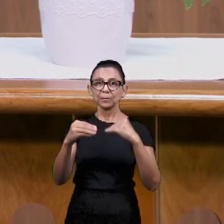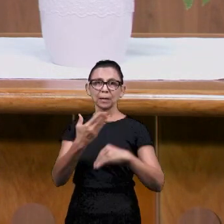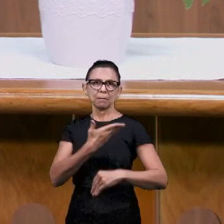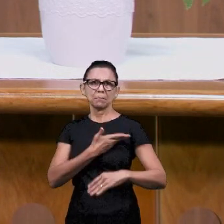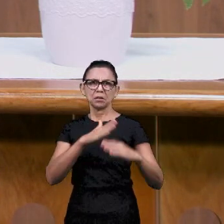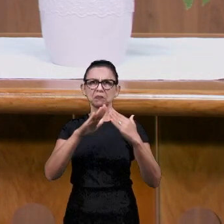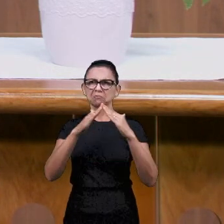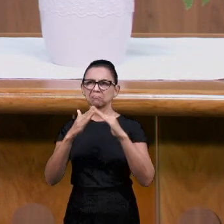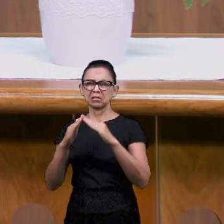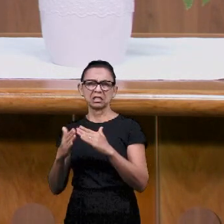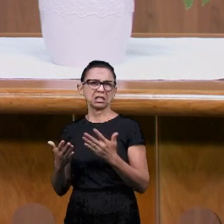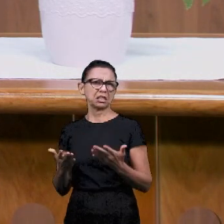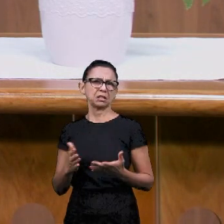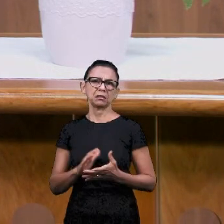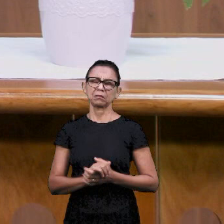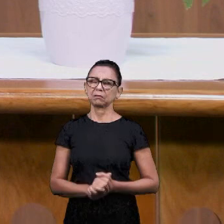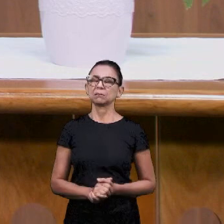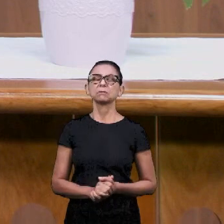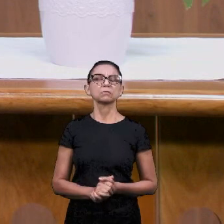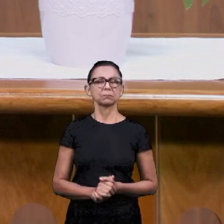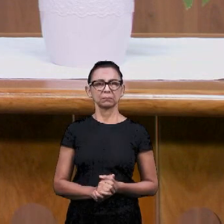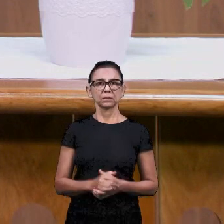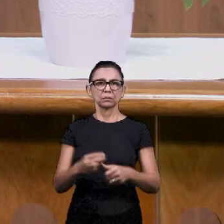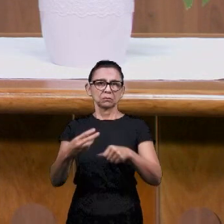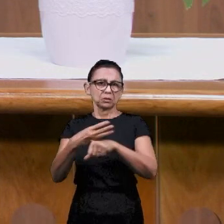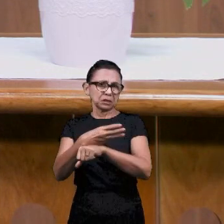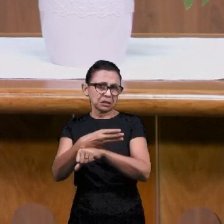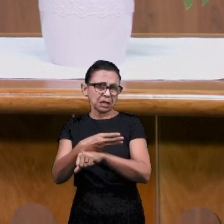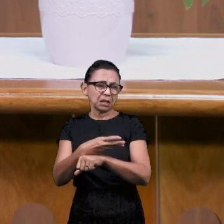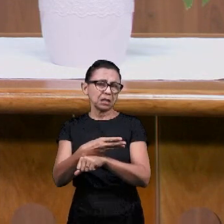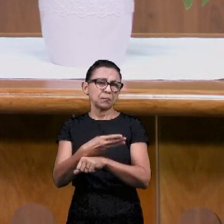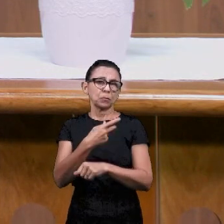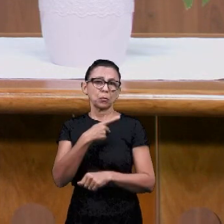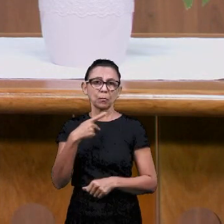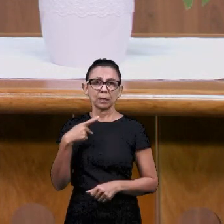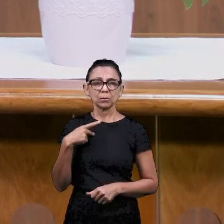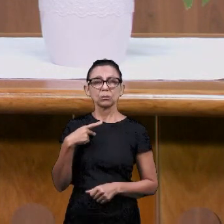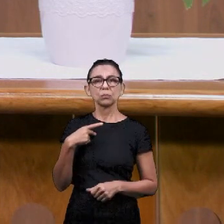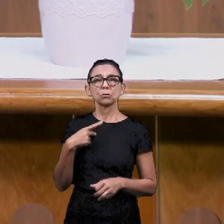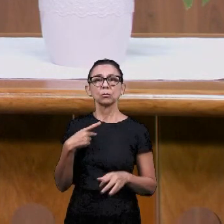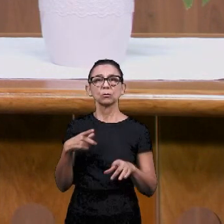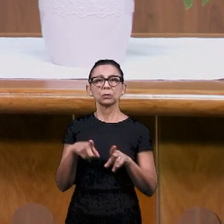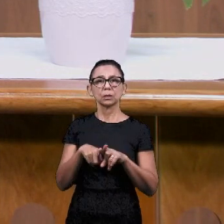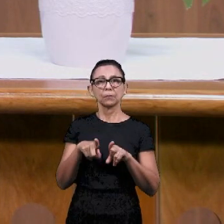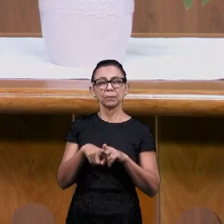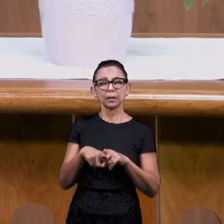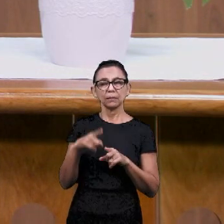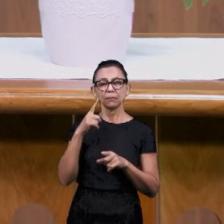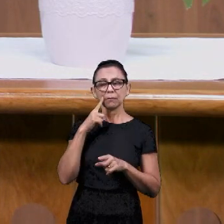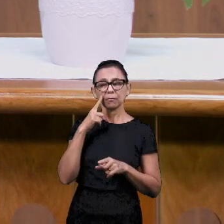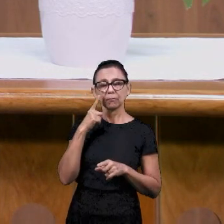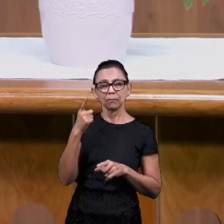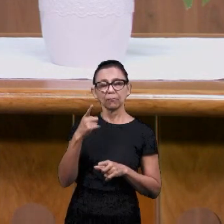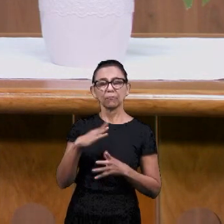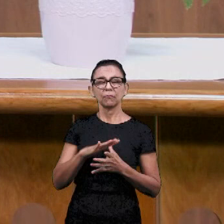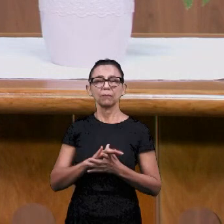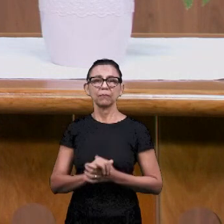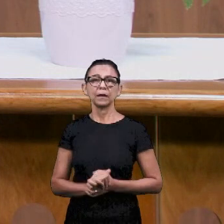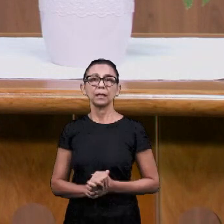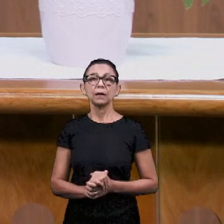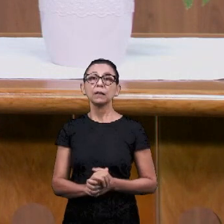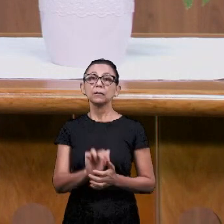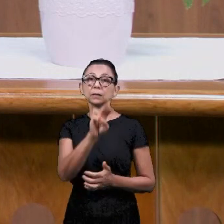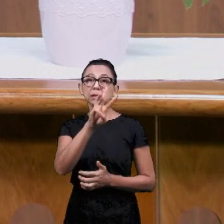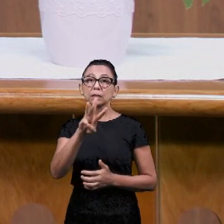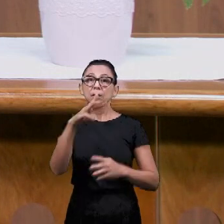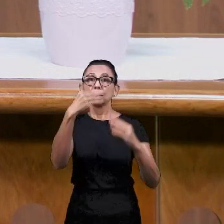groupe WhatsApp. Vous allez recevoir, votre pasteur va recevoir, et vous pouvez envoyer ce lien afin que des personnes puissent